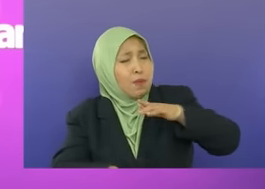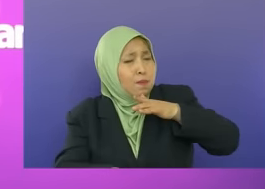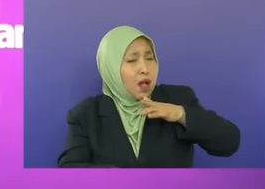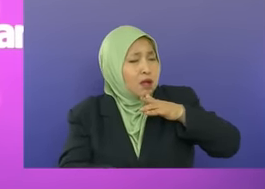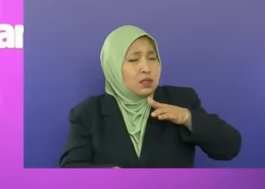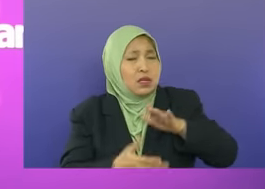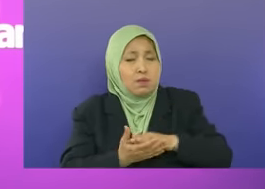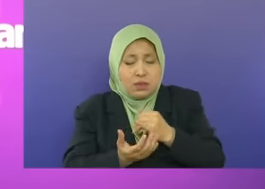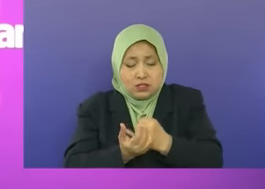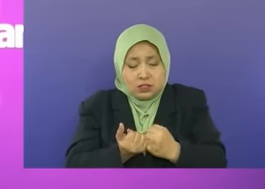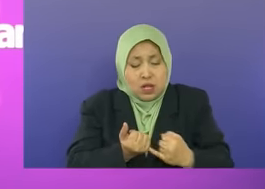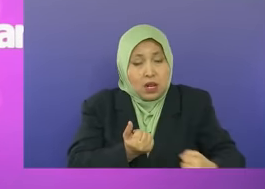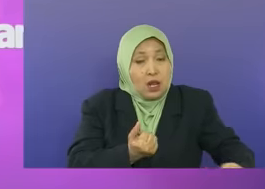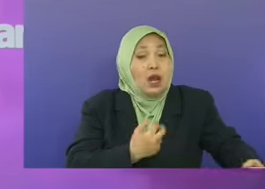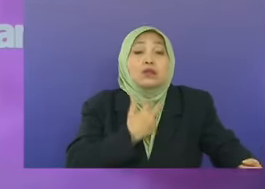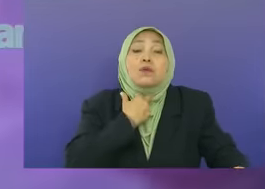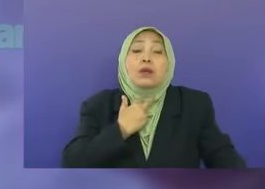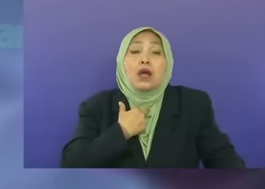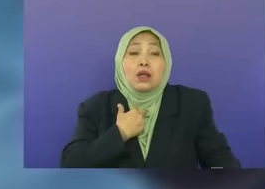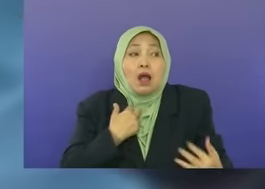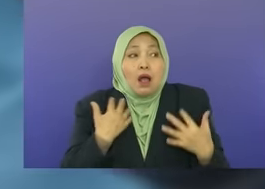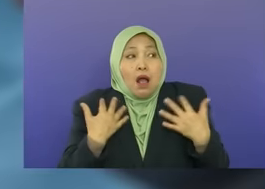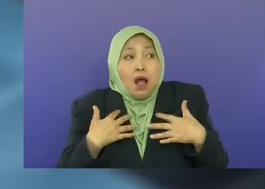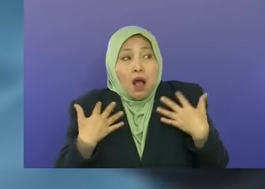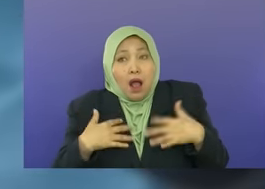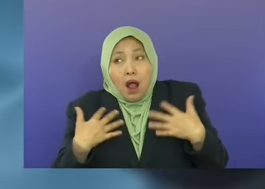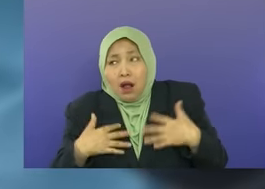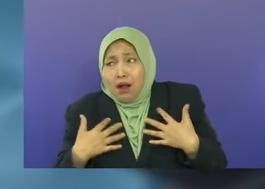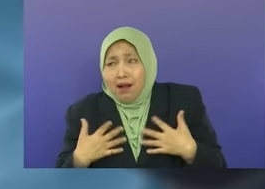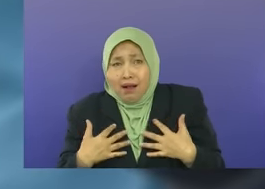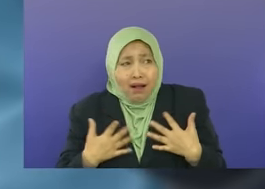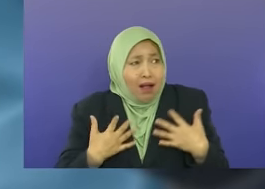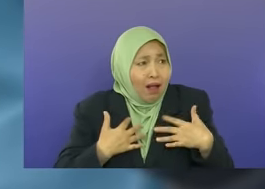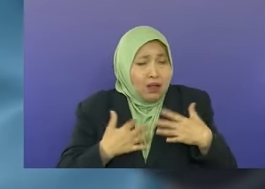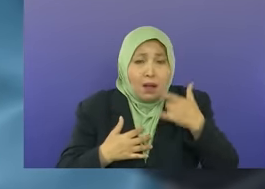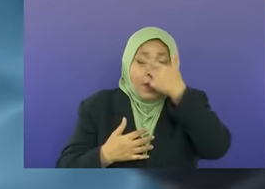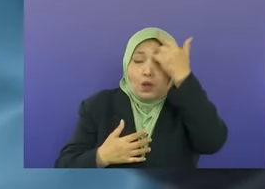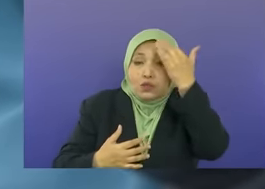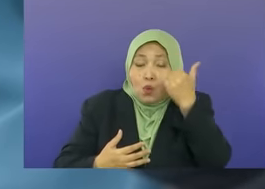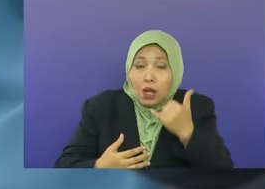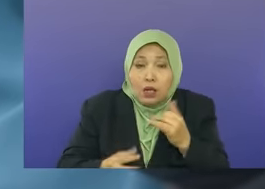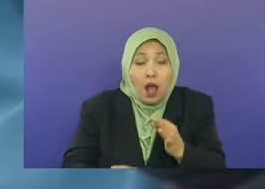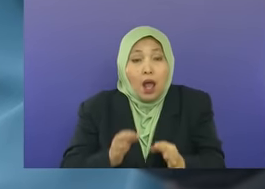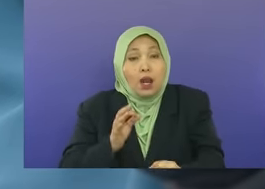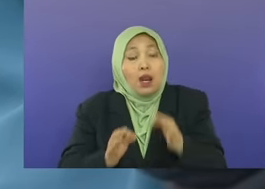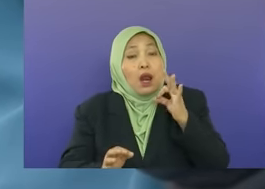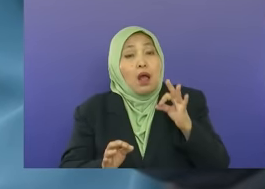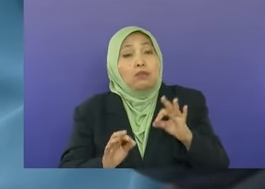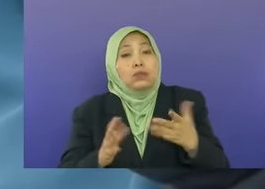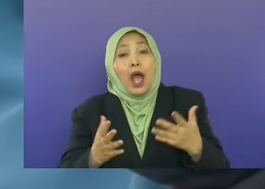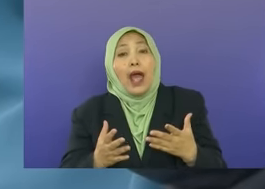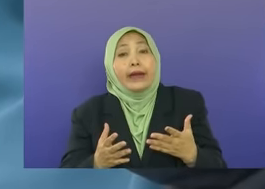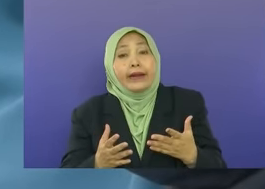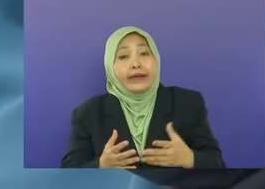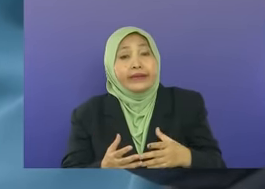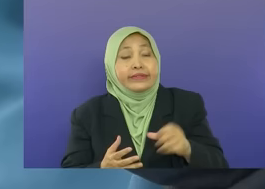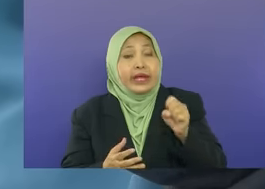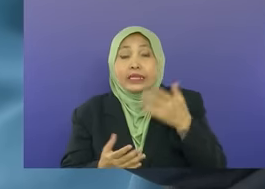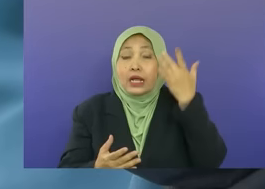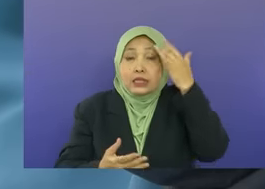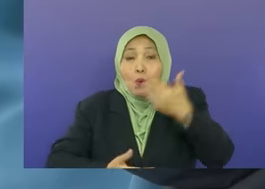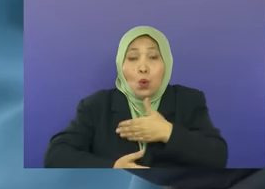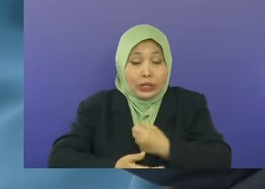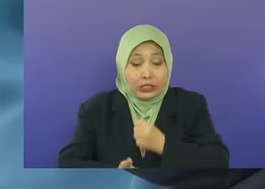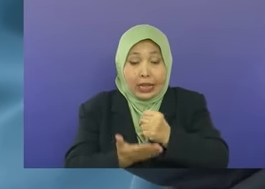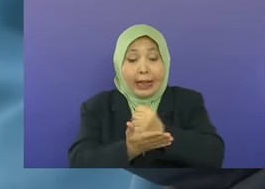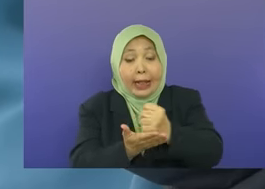dia bersalin ataupun mengandung dalam keadaan takut masalah kalau tahajud mana ada scene tak tahu anak laki